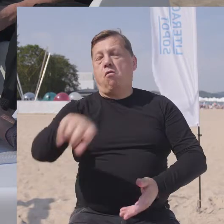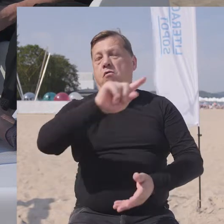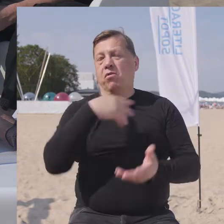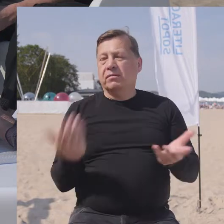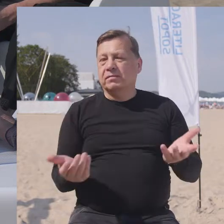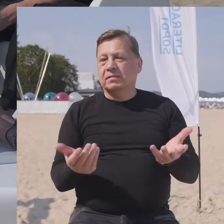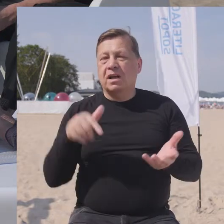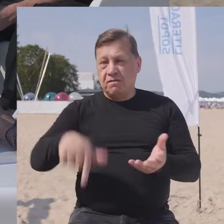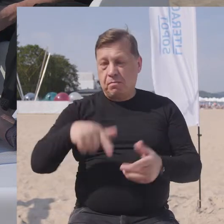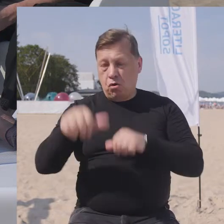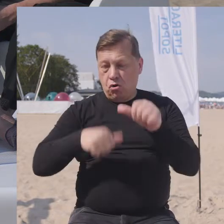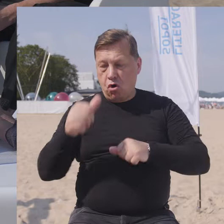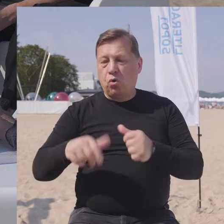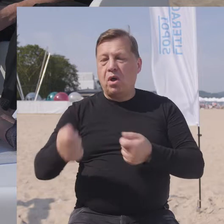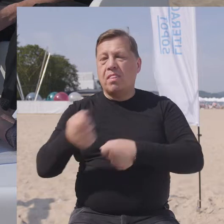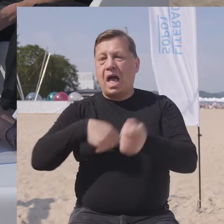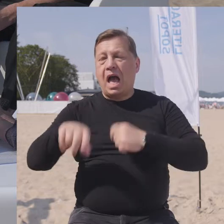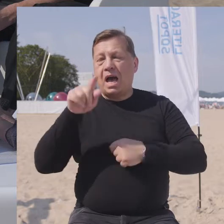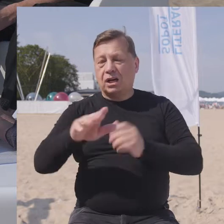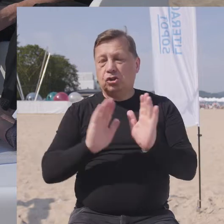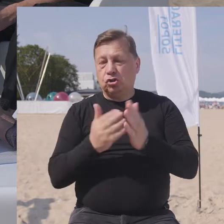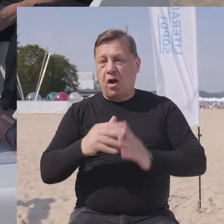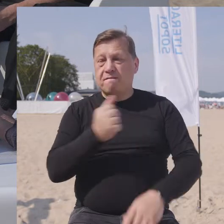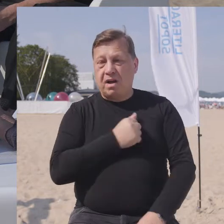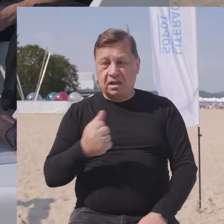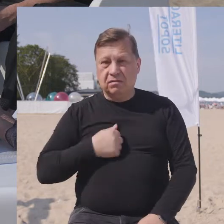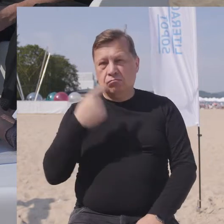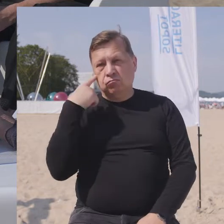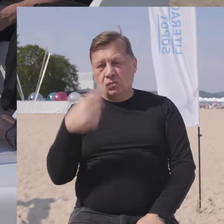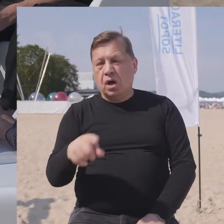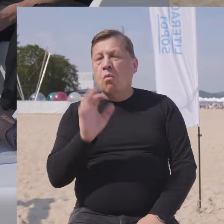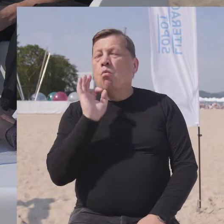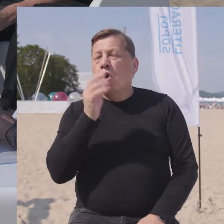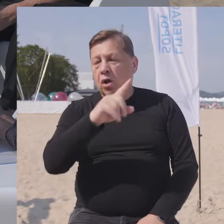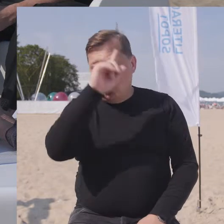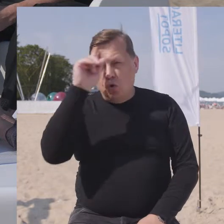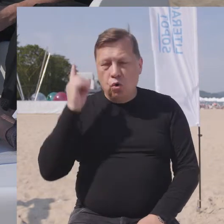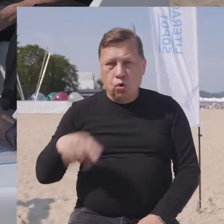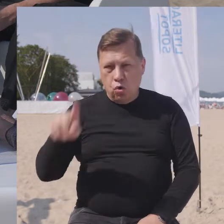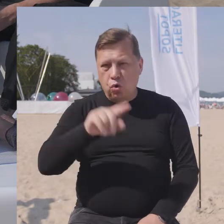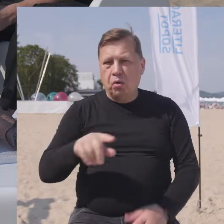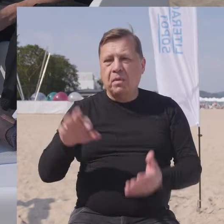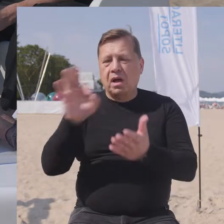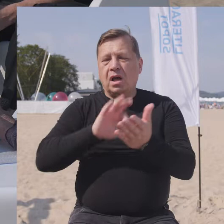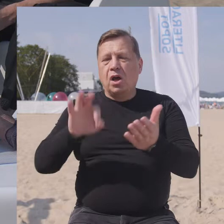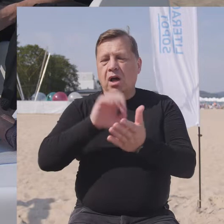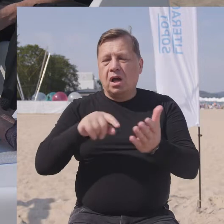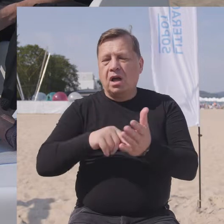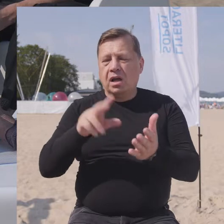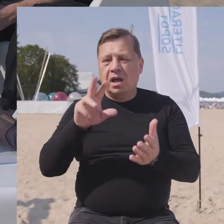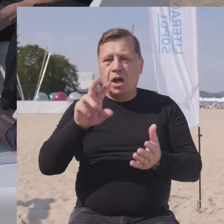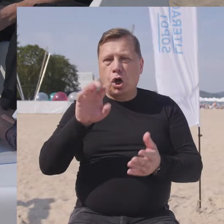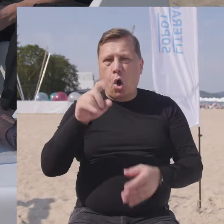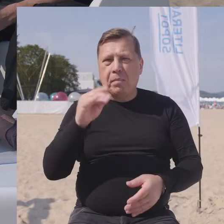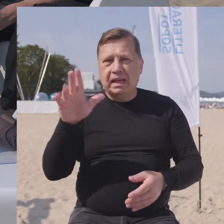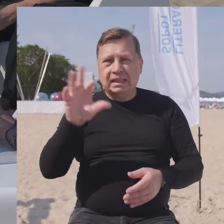targach książki w Warszawie widziałam kilometrową kolejkę młodych osób z komiksem Heartstopper pod pachą, to